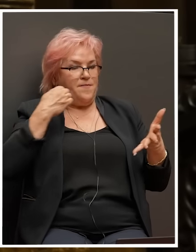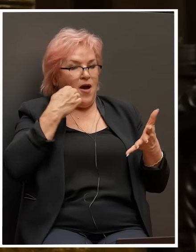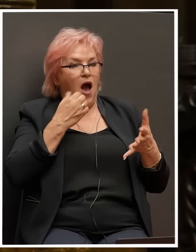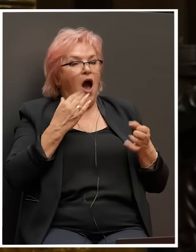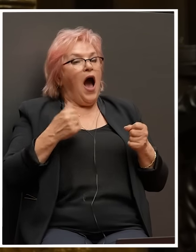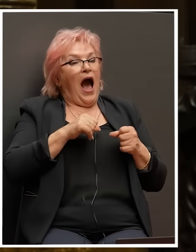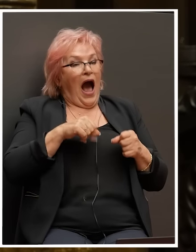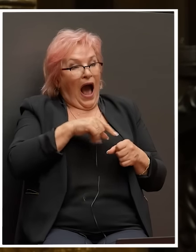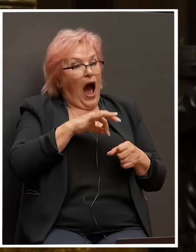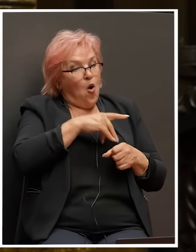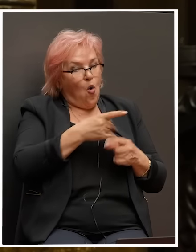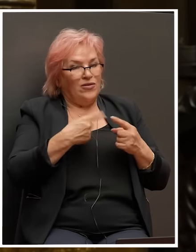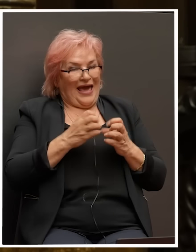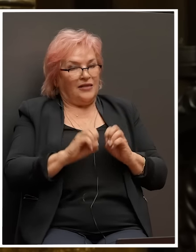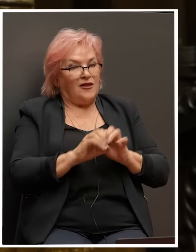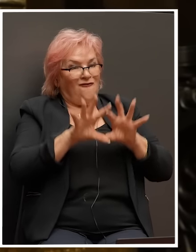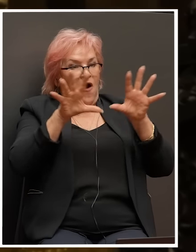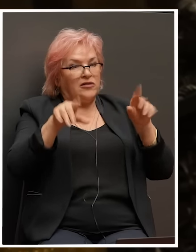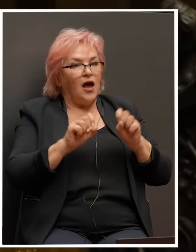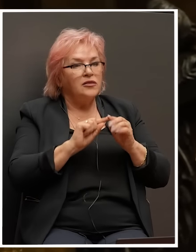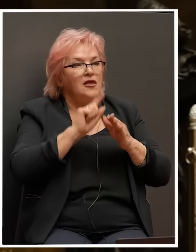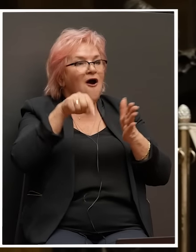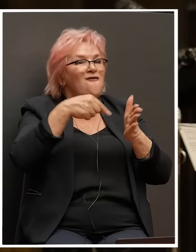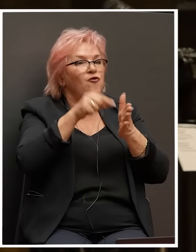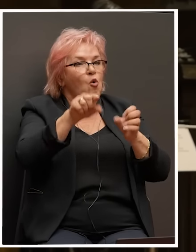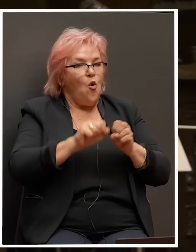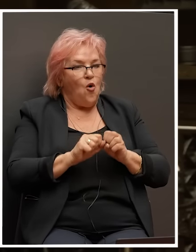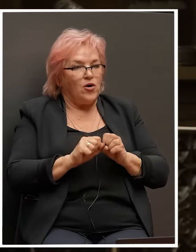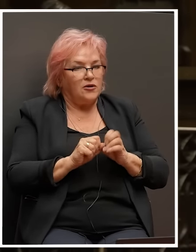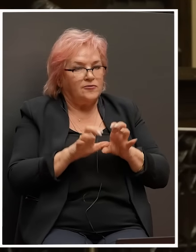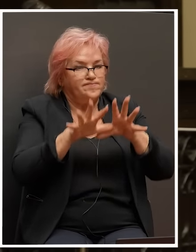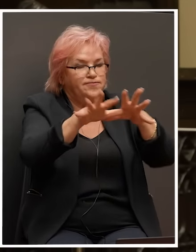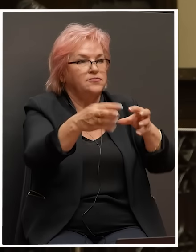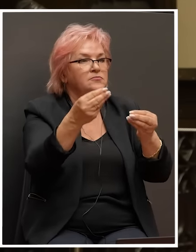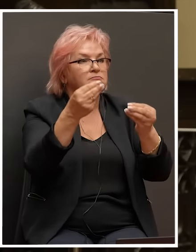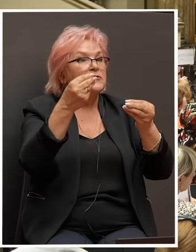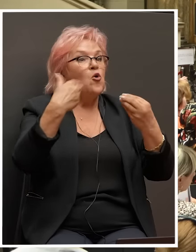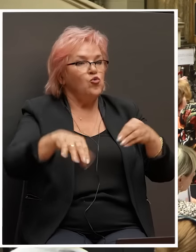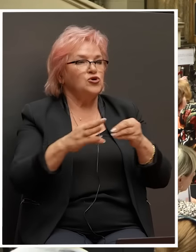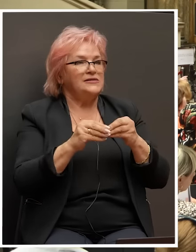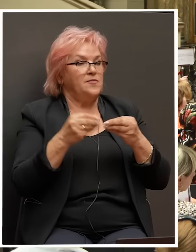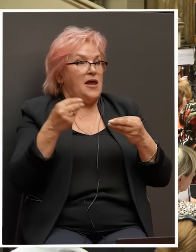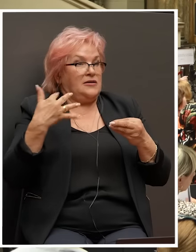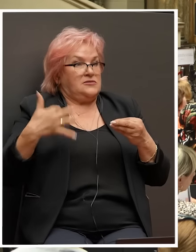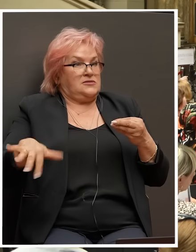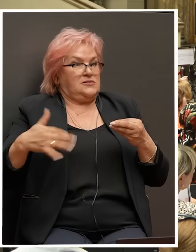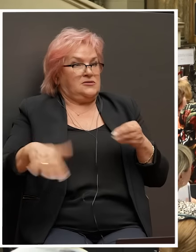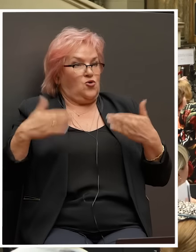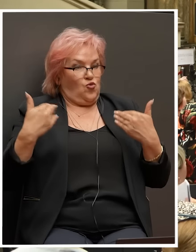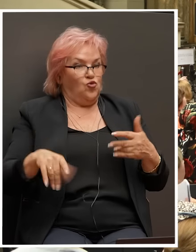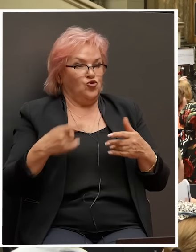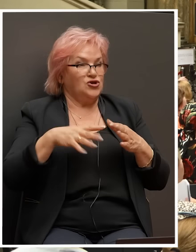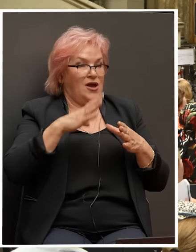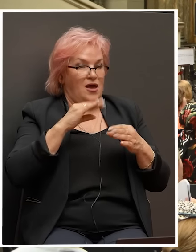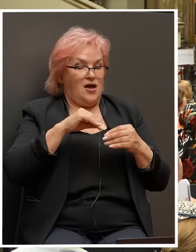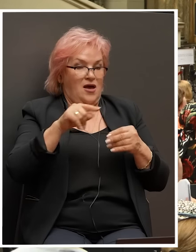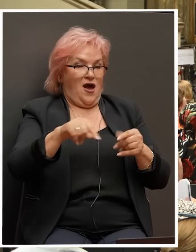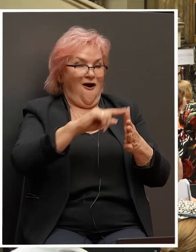он этот фонтан вывел в город, тем самым он повысил цену земли. Он вывел акведук, выведя акведук